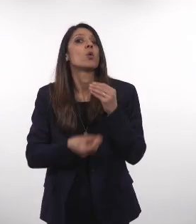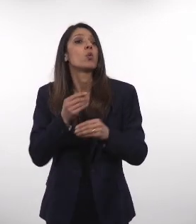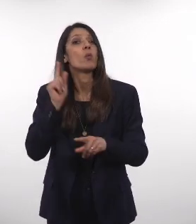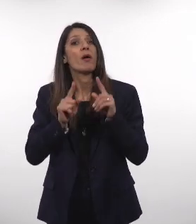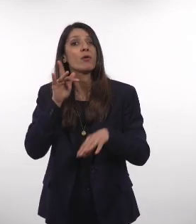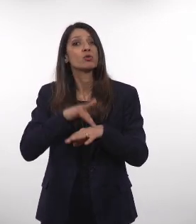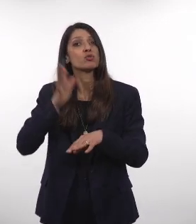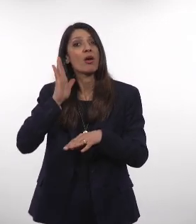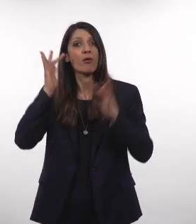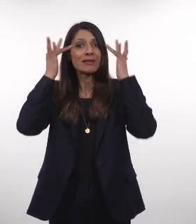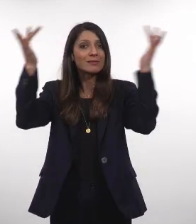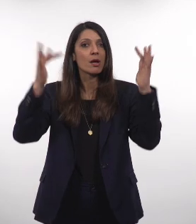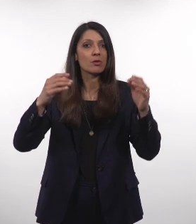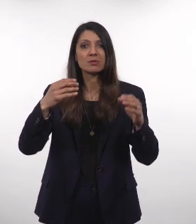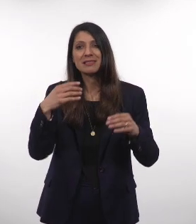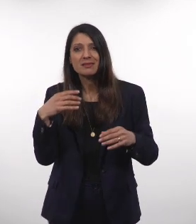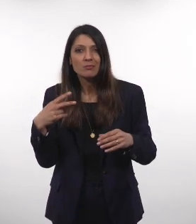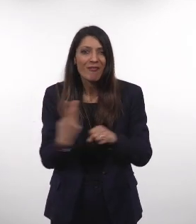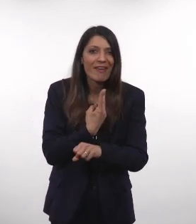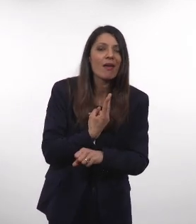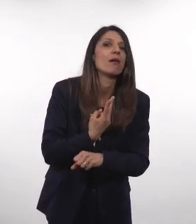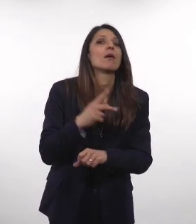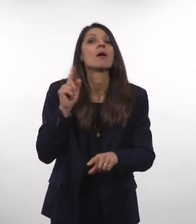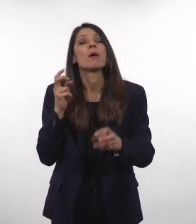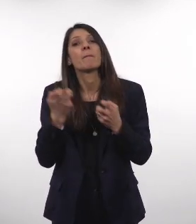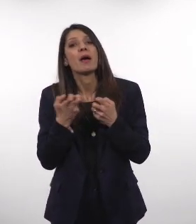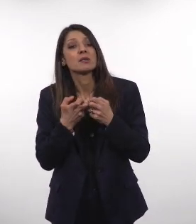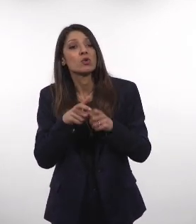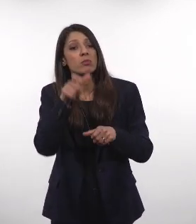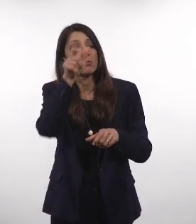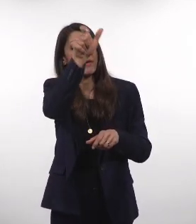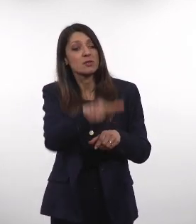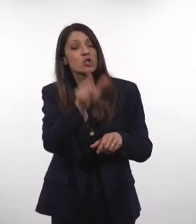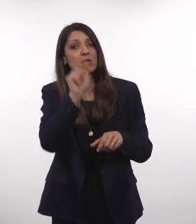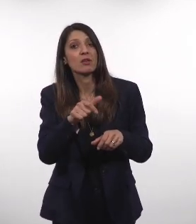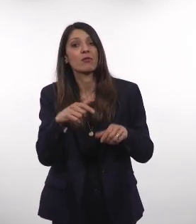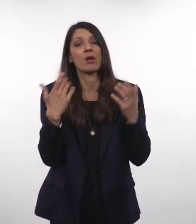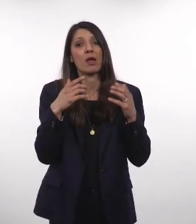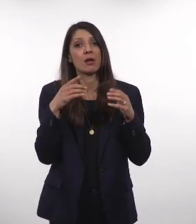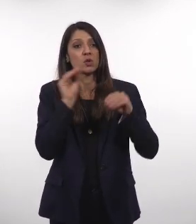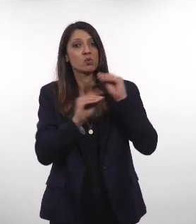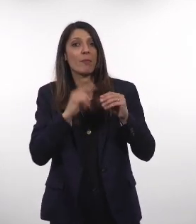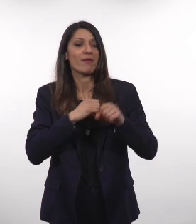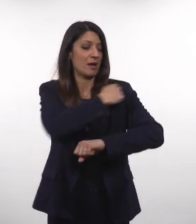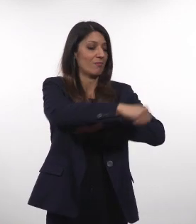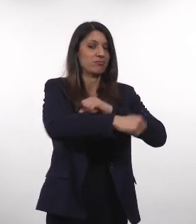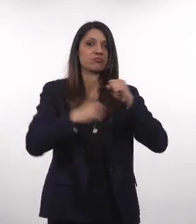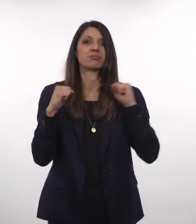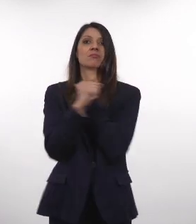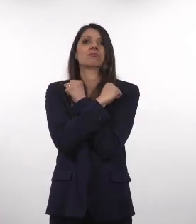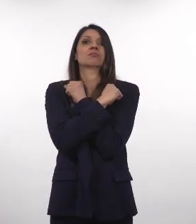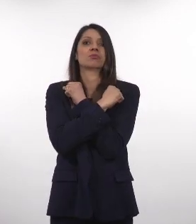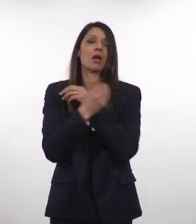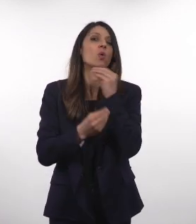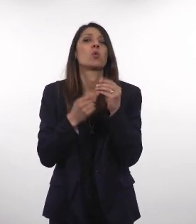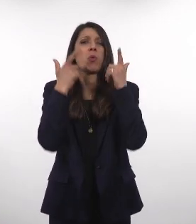mal passées, ou il y a eu pour le soin de la contention, où la personne a pu se mettre à pleurer, etc. Et ben parfois c'est difficile après de